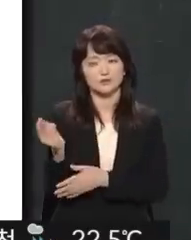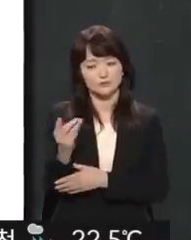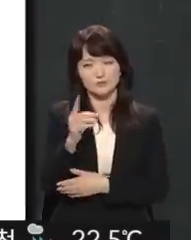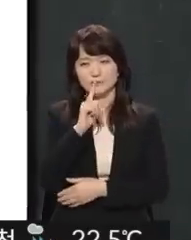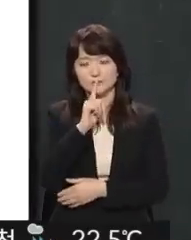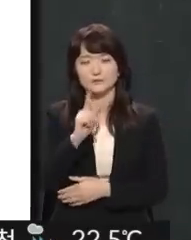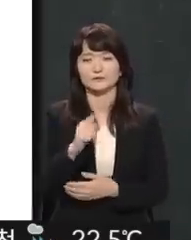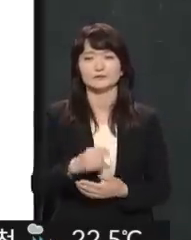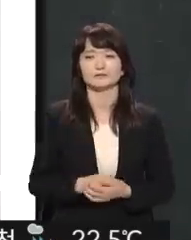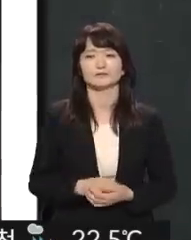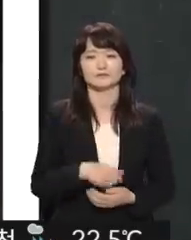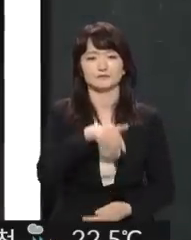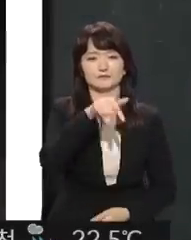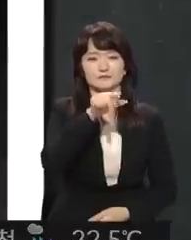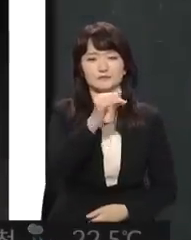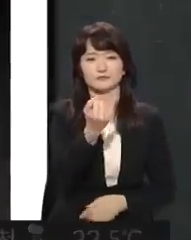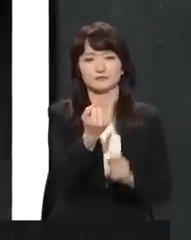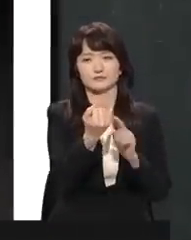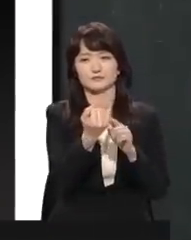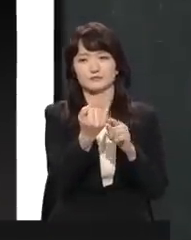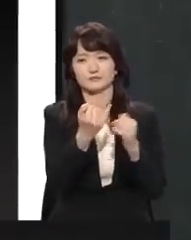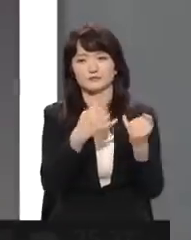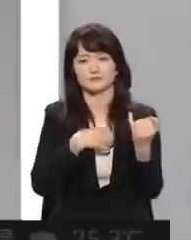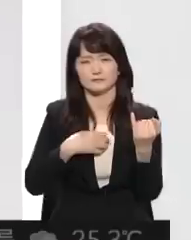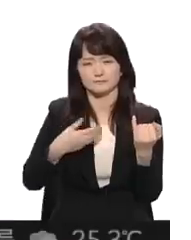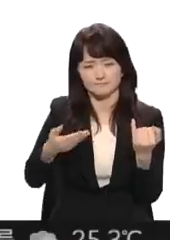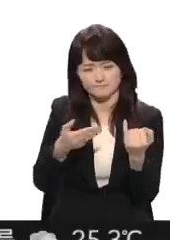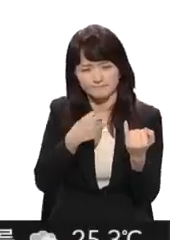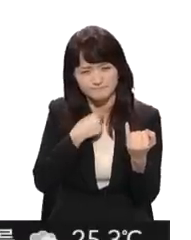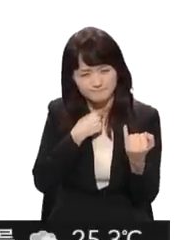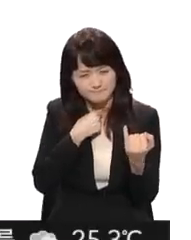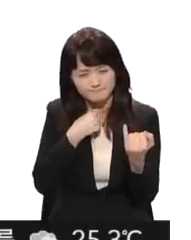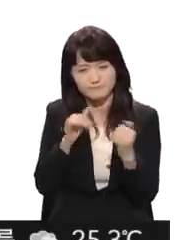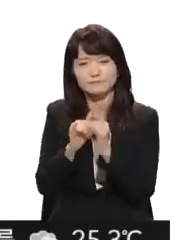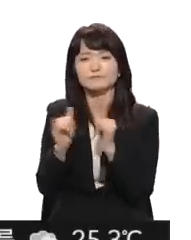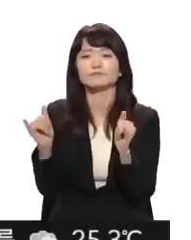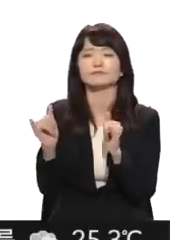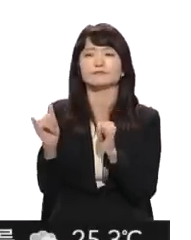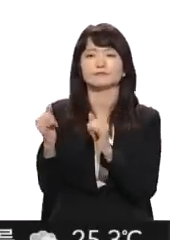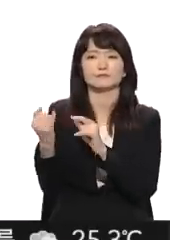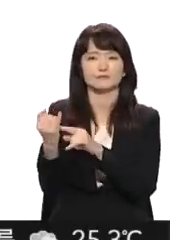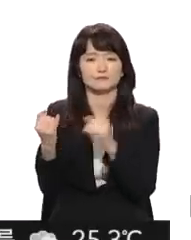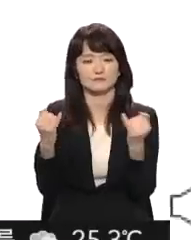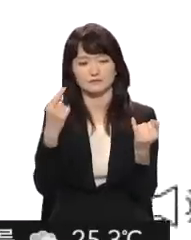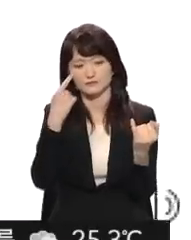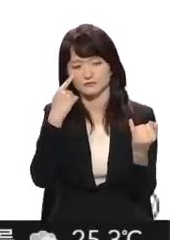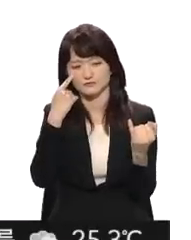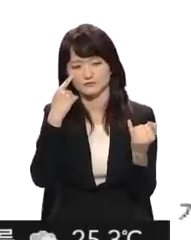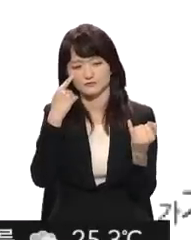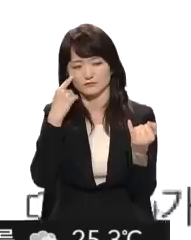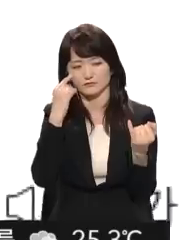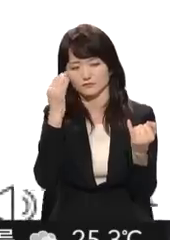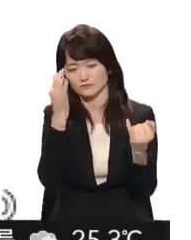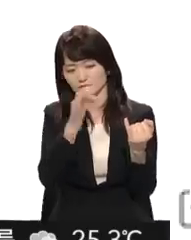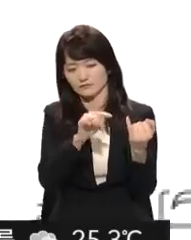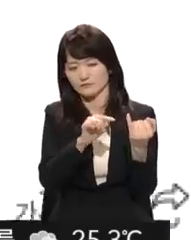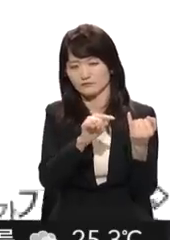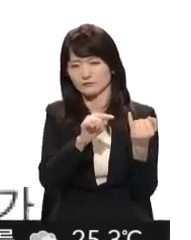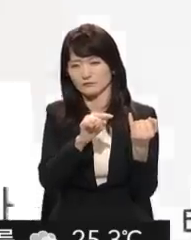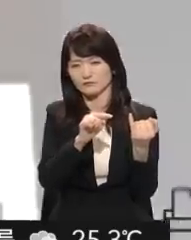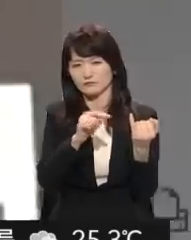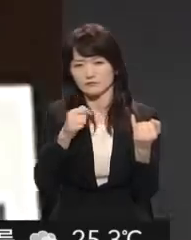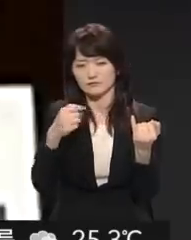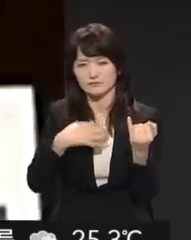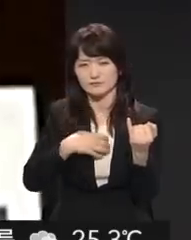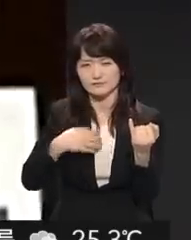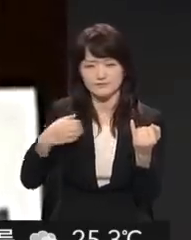사실은 저 정유정이를 좀 괴롭히고 싶은 그런 마음이 있는 사람도 저 아이의 눈빛을 갖다 봤을 때 아 그걸 갖다